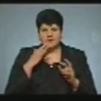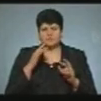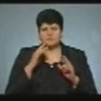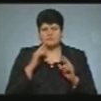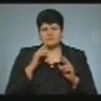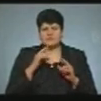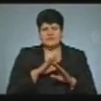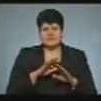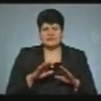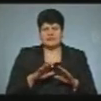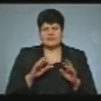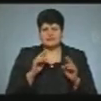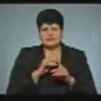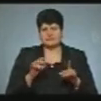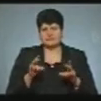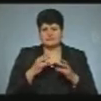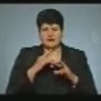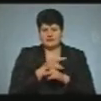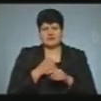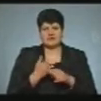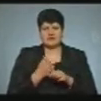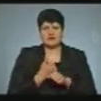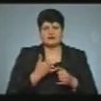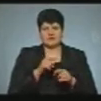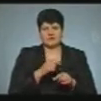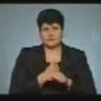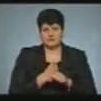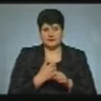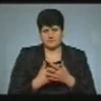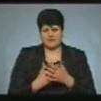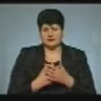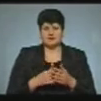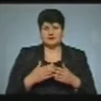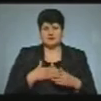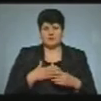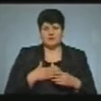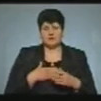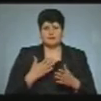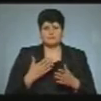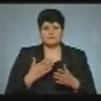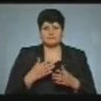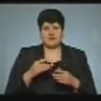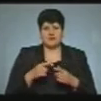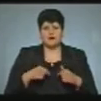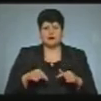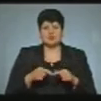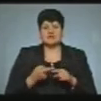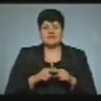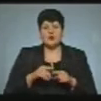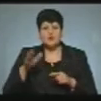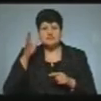функцій. Так, один з найяскравіших прикладів, оскільки це десь моя, скажімо, така галузь, це є освіта,